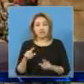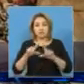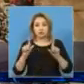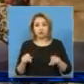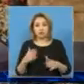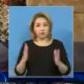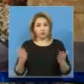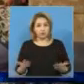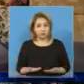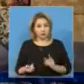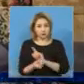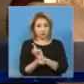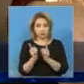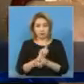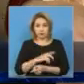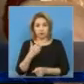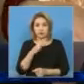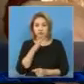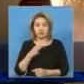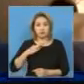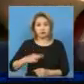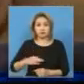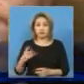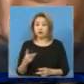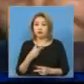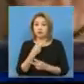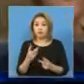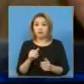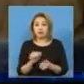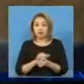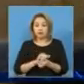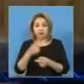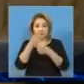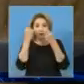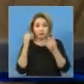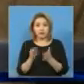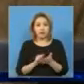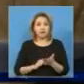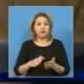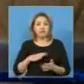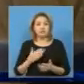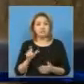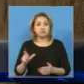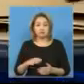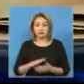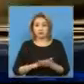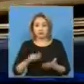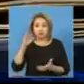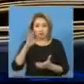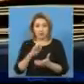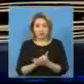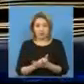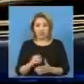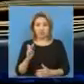оның өмірін күрт өзгертті. 30 жыл бойы олын бір көрмесе де газет бетінде жарияланған мақаладан волонтер жігітті жазбай таныды.